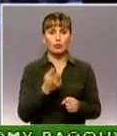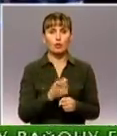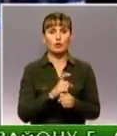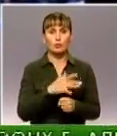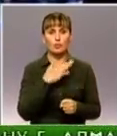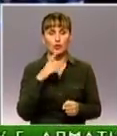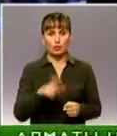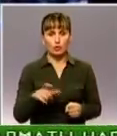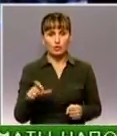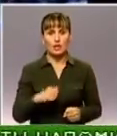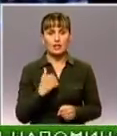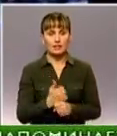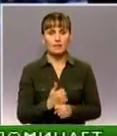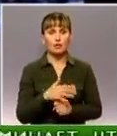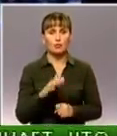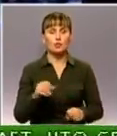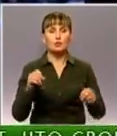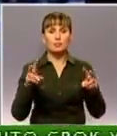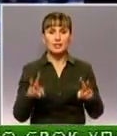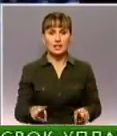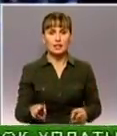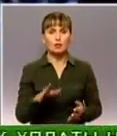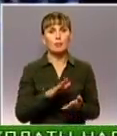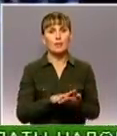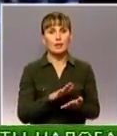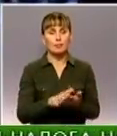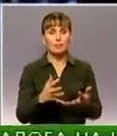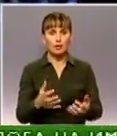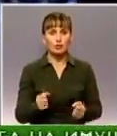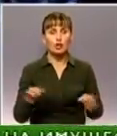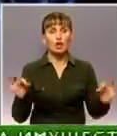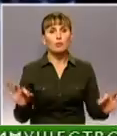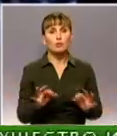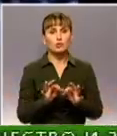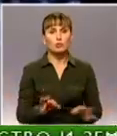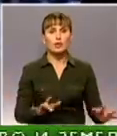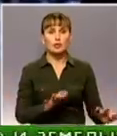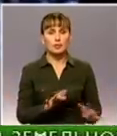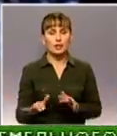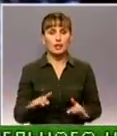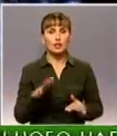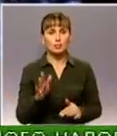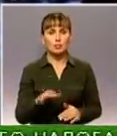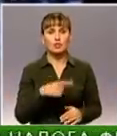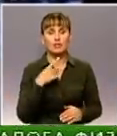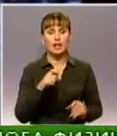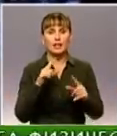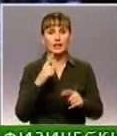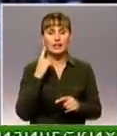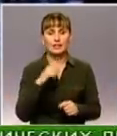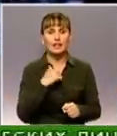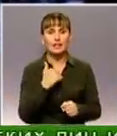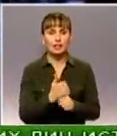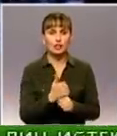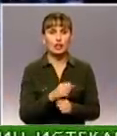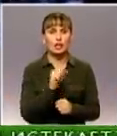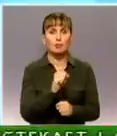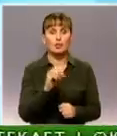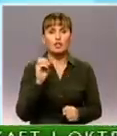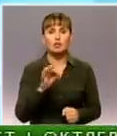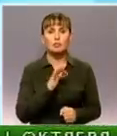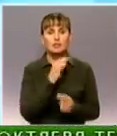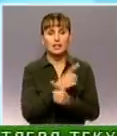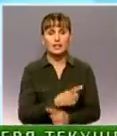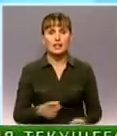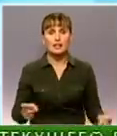10 основных, 10 специальных премий. Музыкальное мероприятие с приветственной речью открыл глава города Ахметжан Исимов.